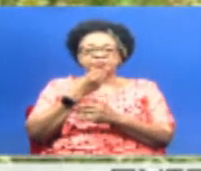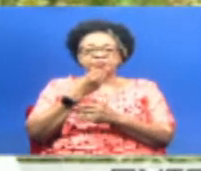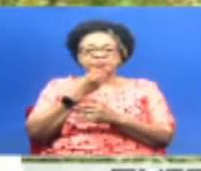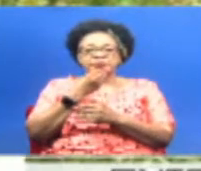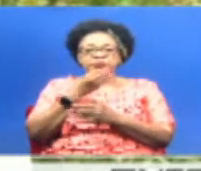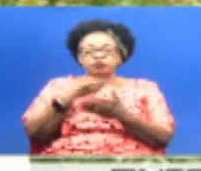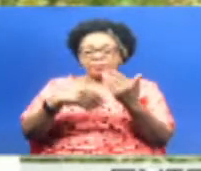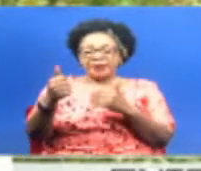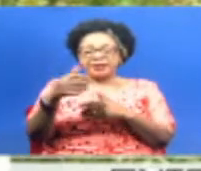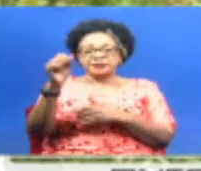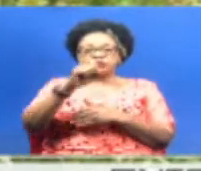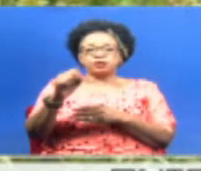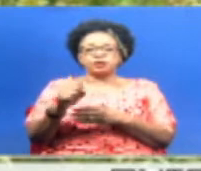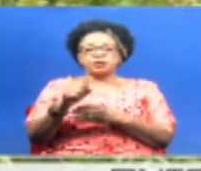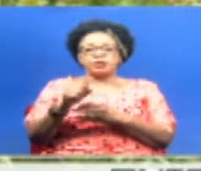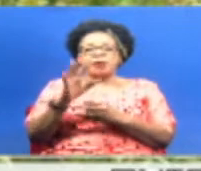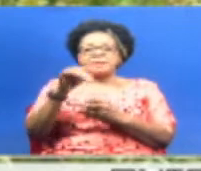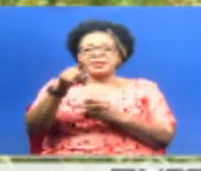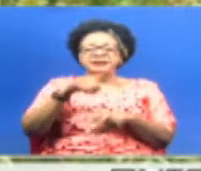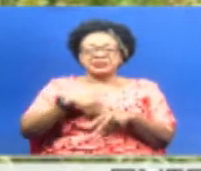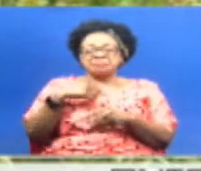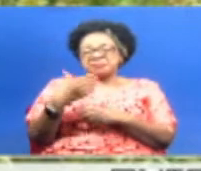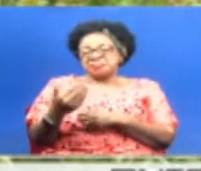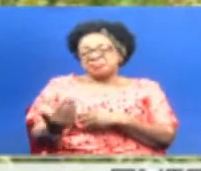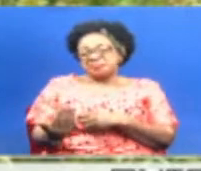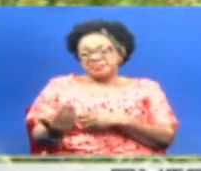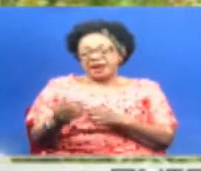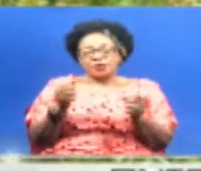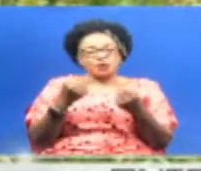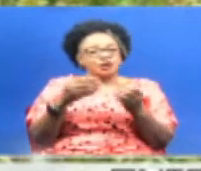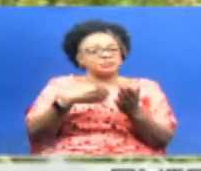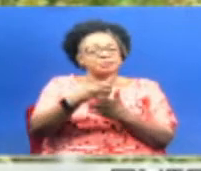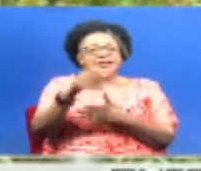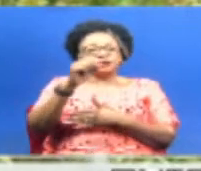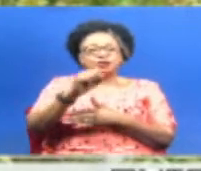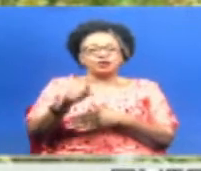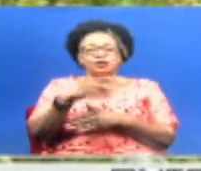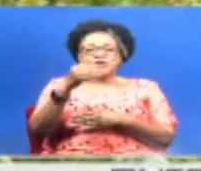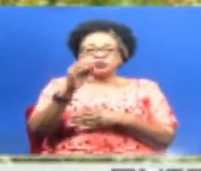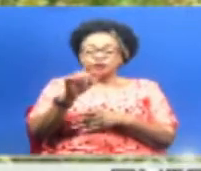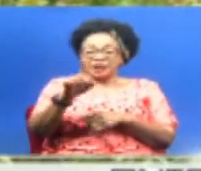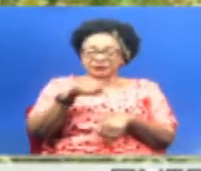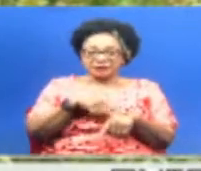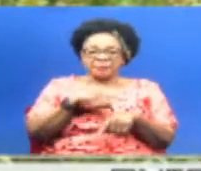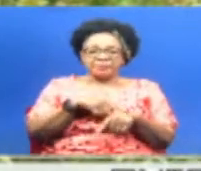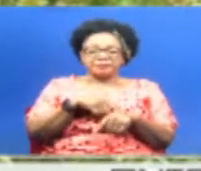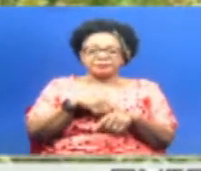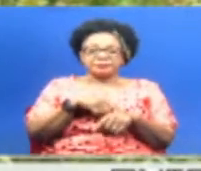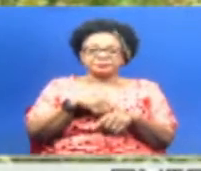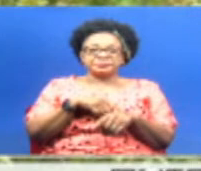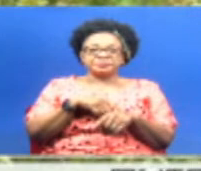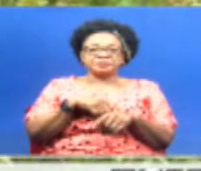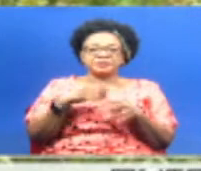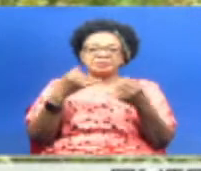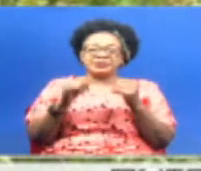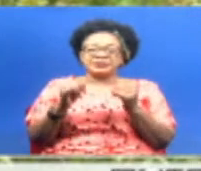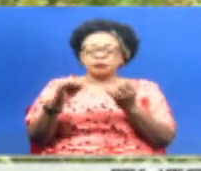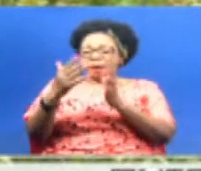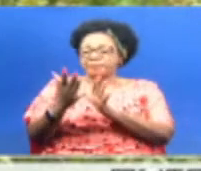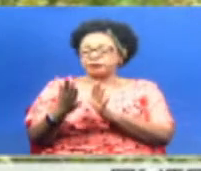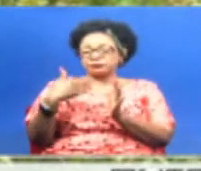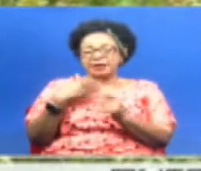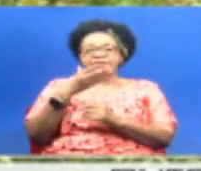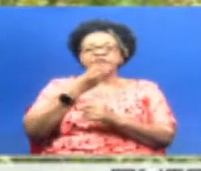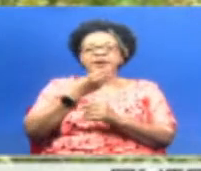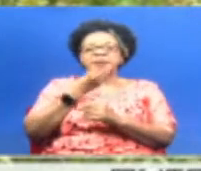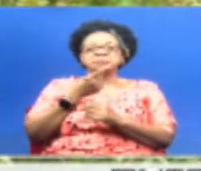akulipia studio. By then nilikuwa mdogo na singeweza kujilipia studio. So hiyo wakati nikajaribu ku approach babangu,